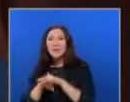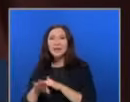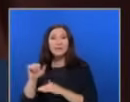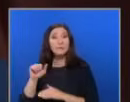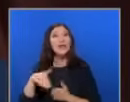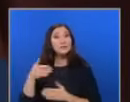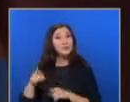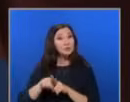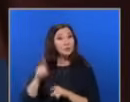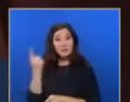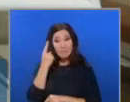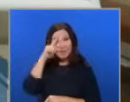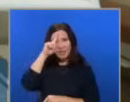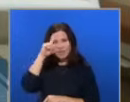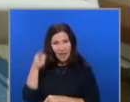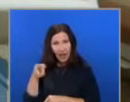като самата тя е мигрант?